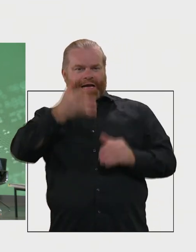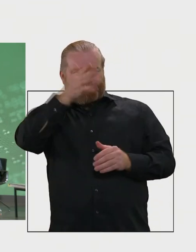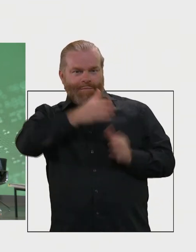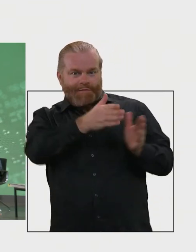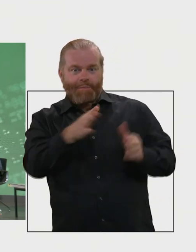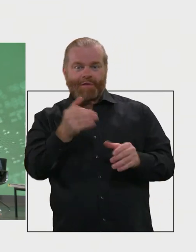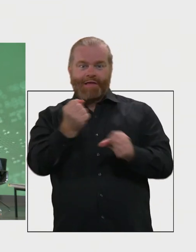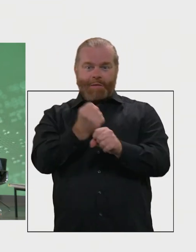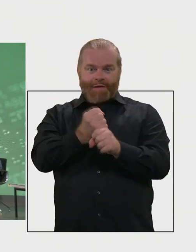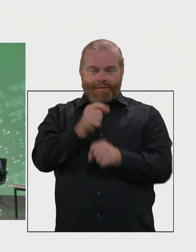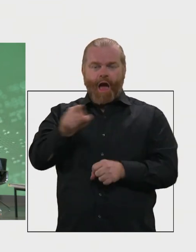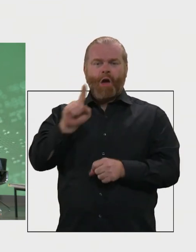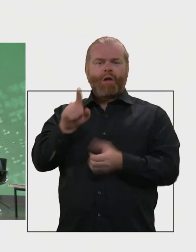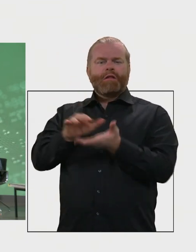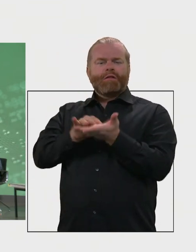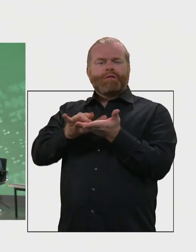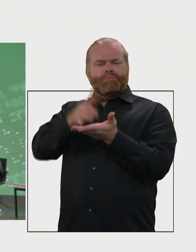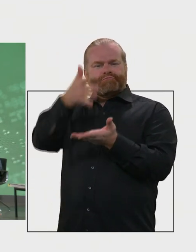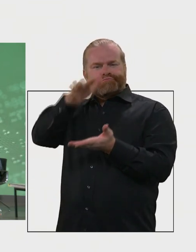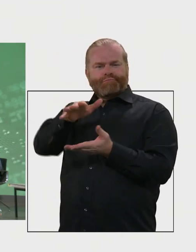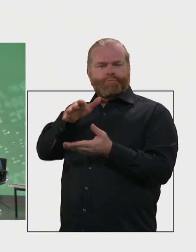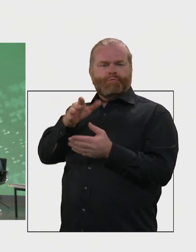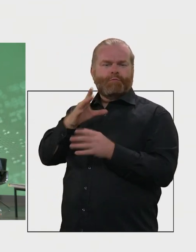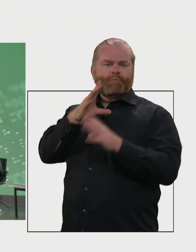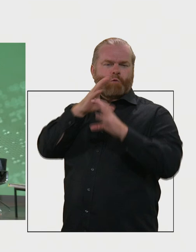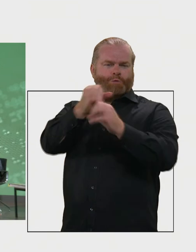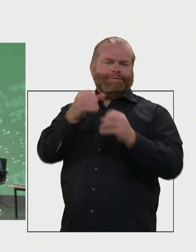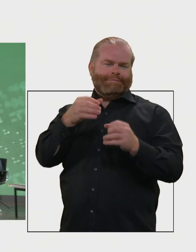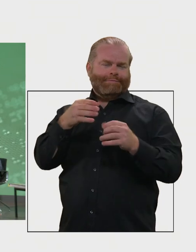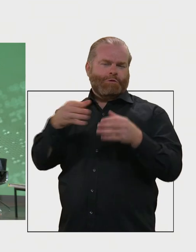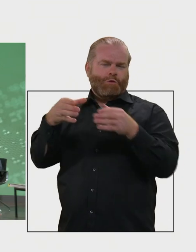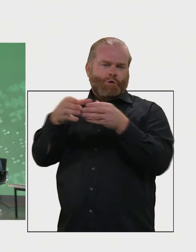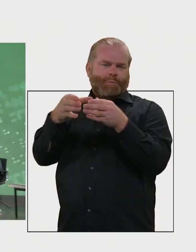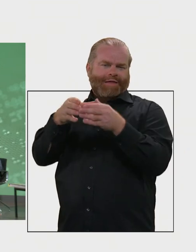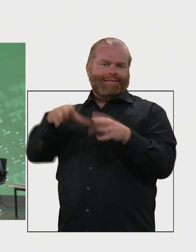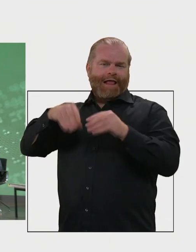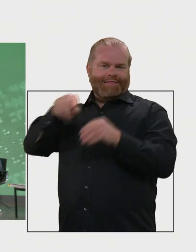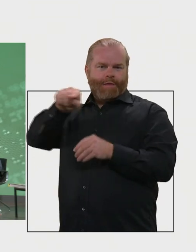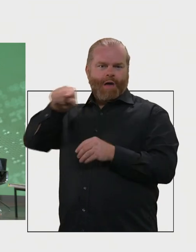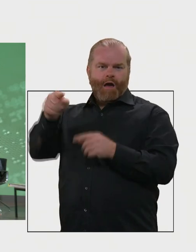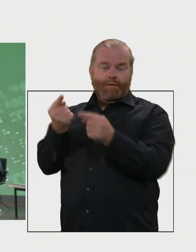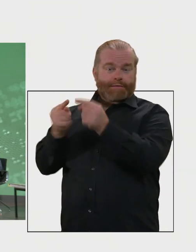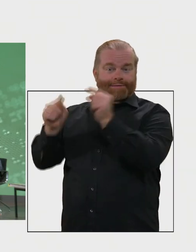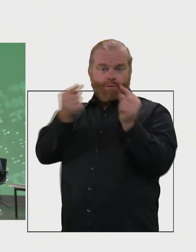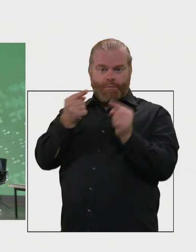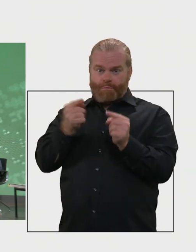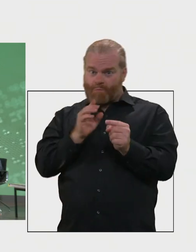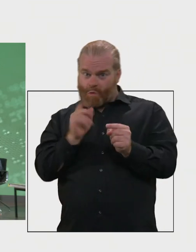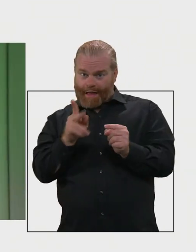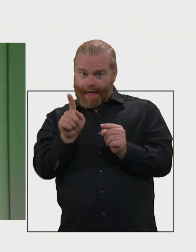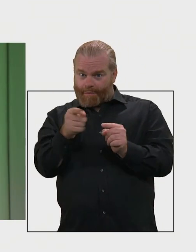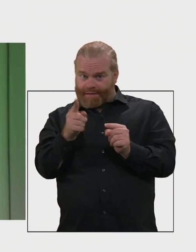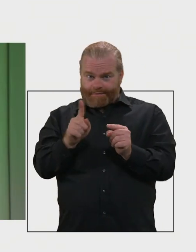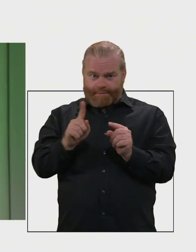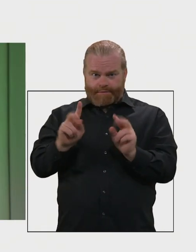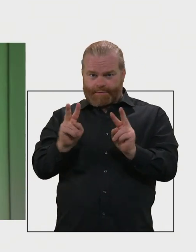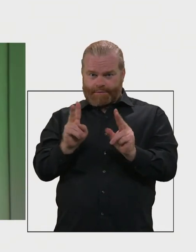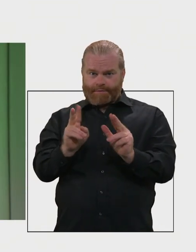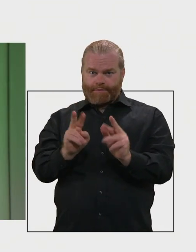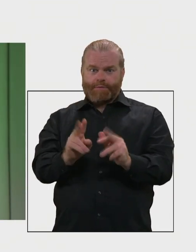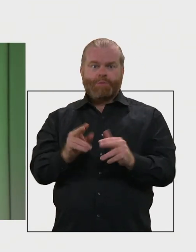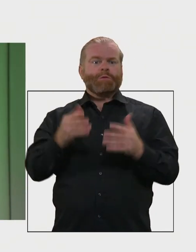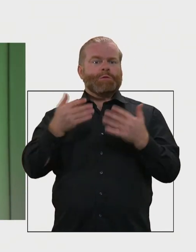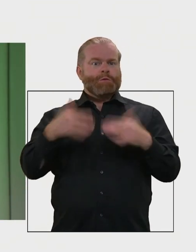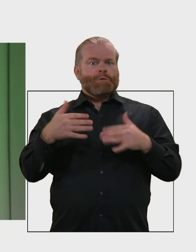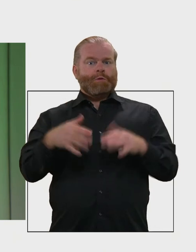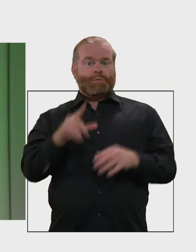Fokusgruppenteilnehmern. Und naja, da war manchmal nicht nur ein Schwelldruck als Experiment nötig, sondern aber es ist auf jeden Fall was dabei rausgekommen. Es ist ein Wunder. Ja. Also